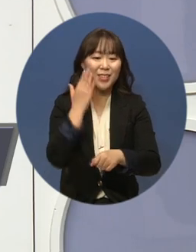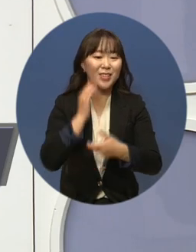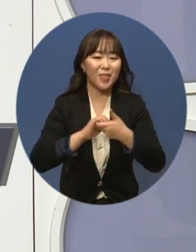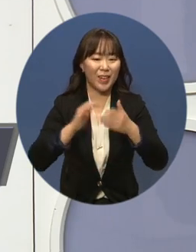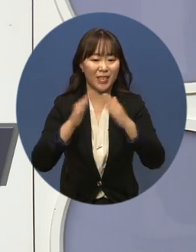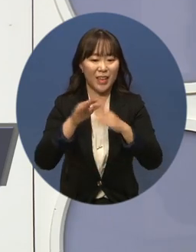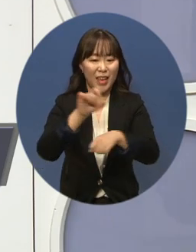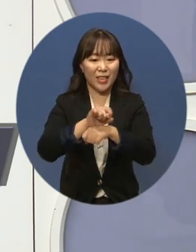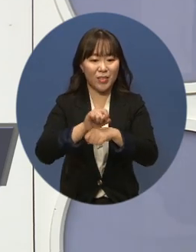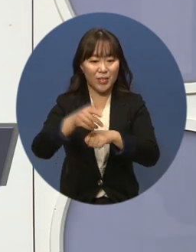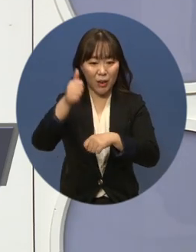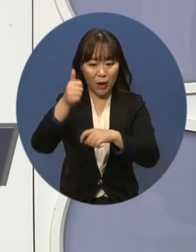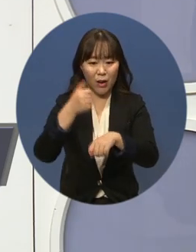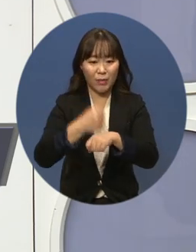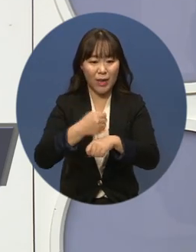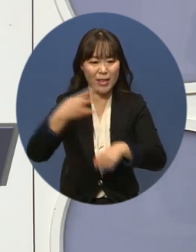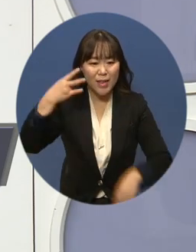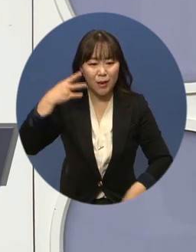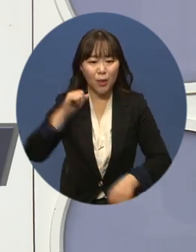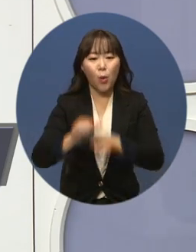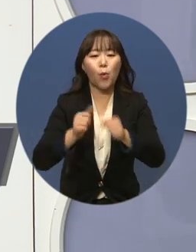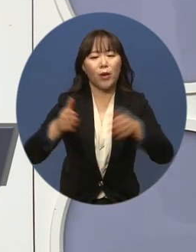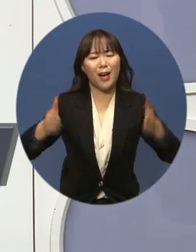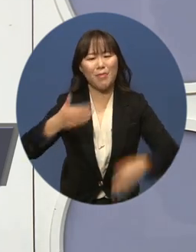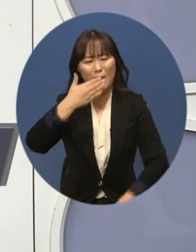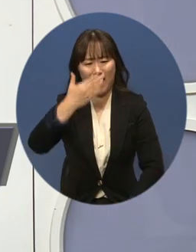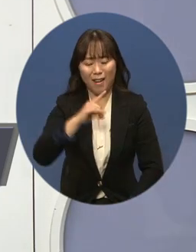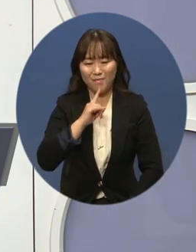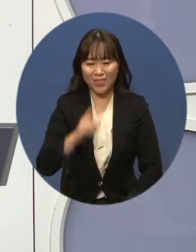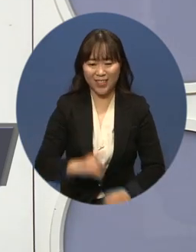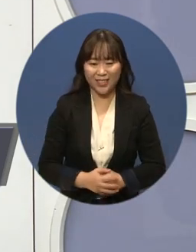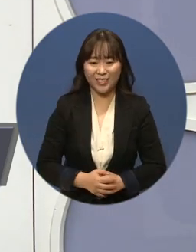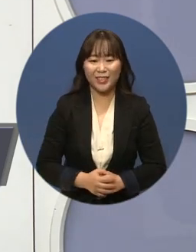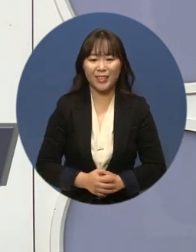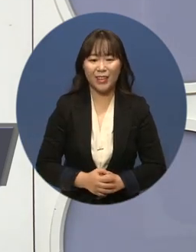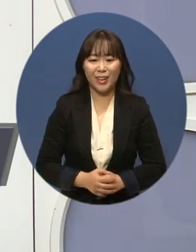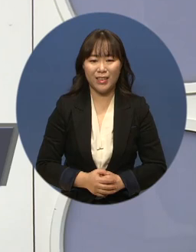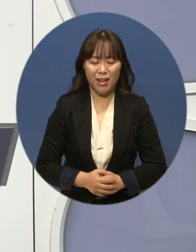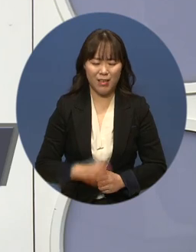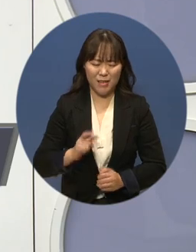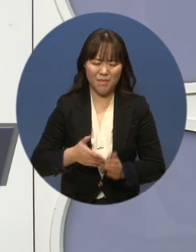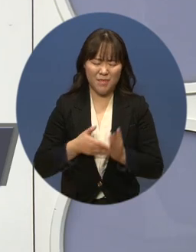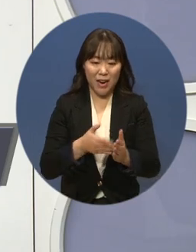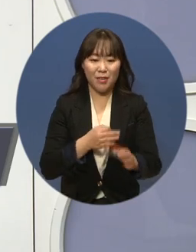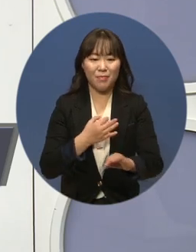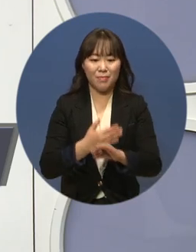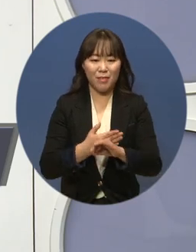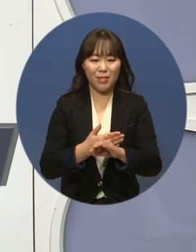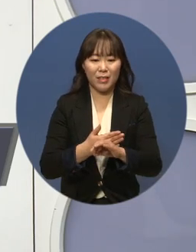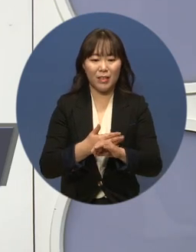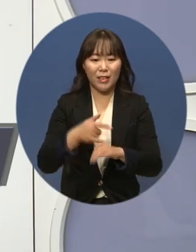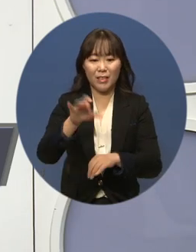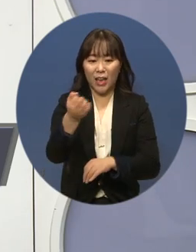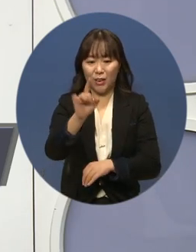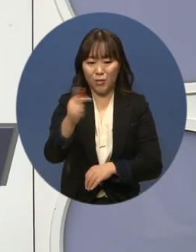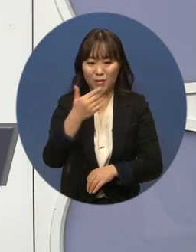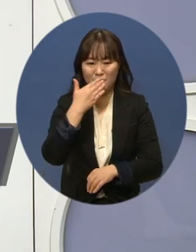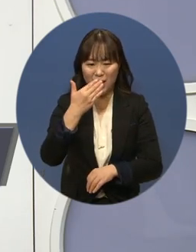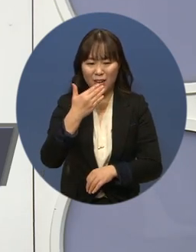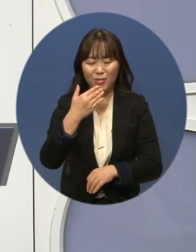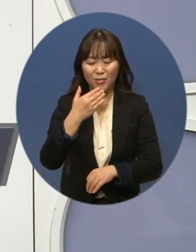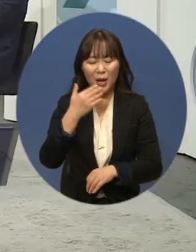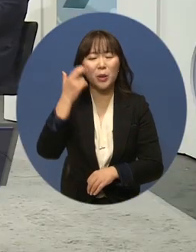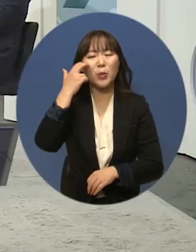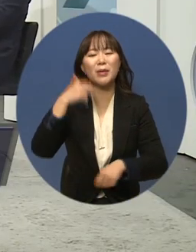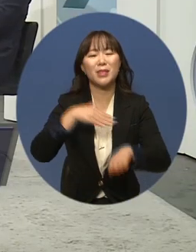행정관 하라는데 예 하고 하면 5년 내내 행정관 한다고 세게 나가야 장관되고 수석된다고 내가 했던 농담